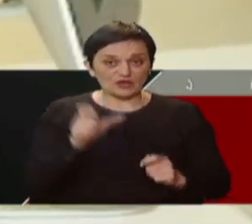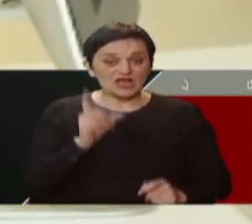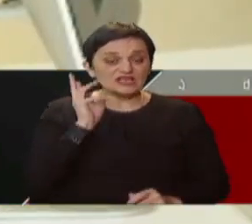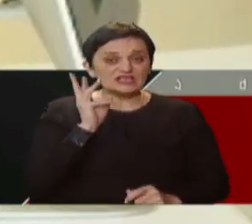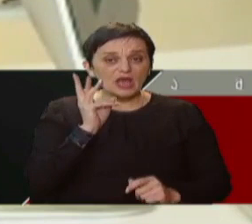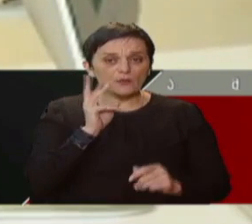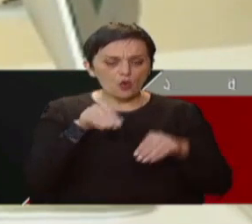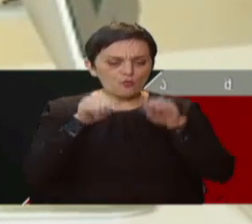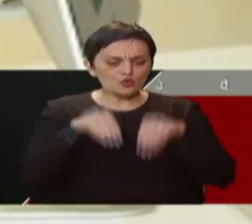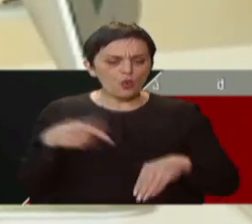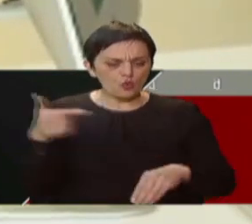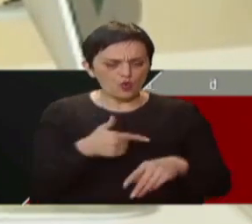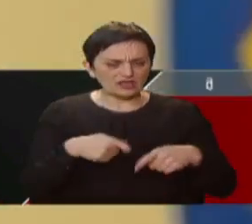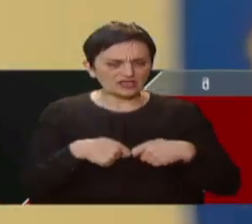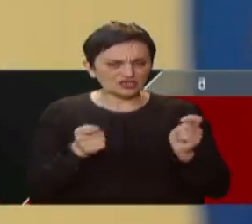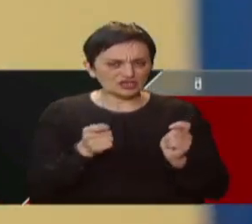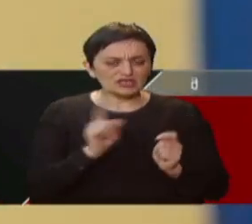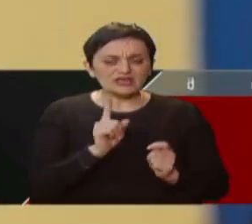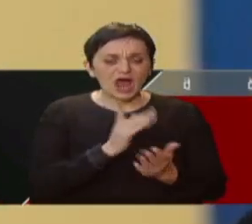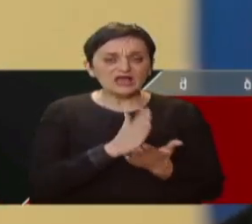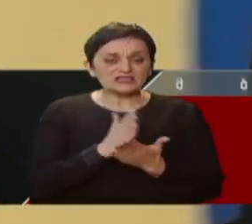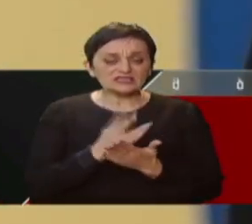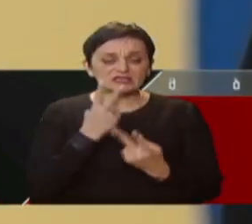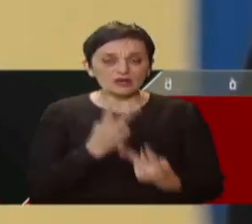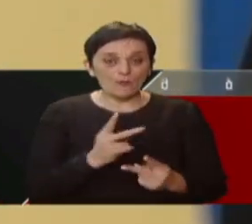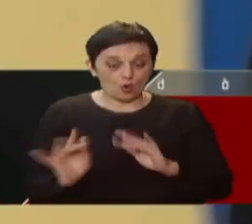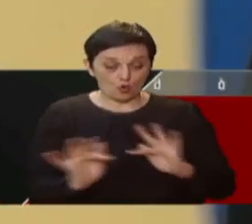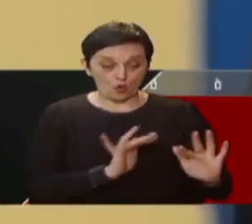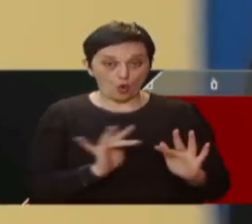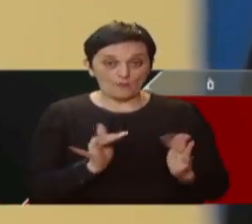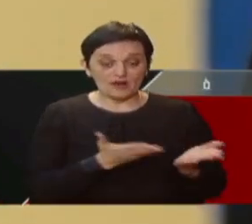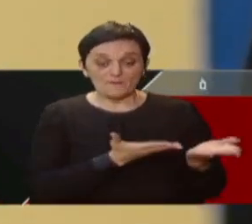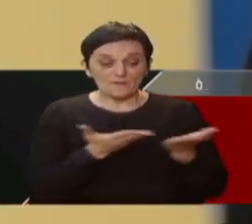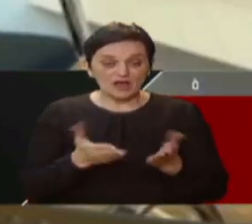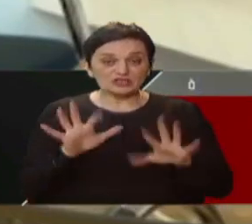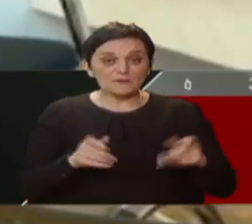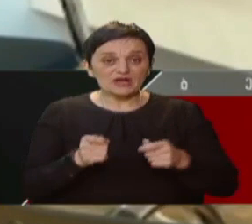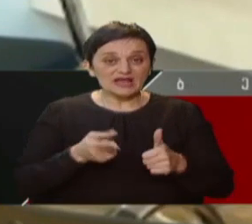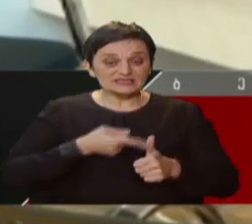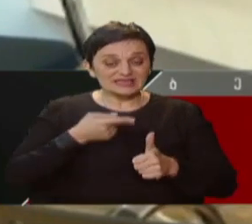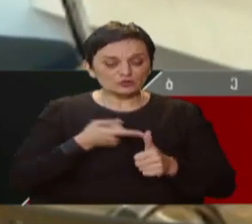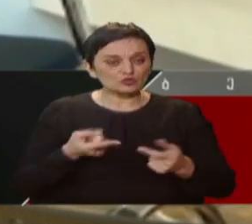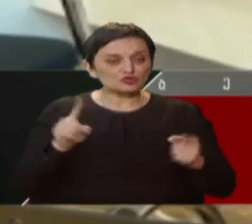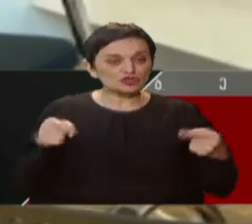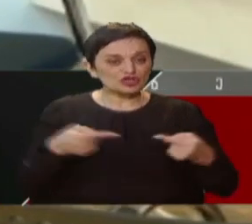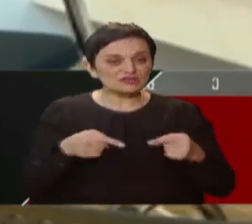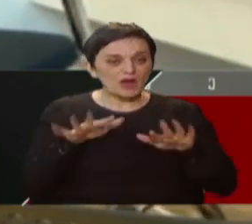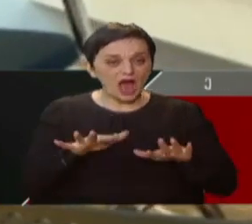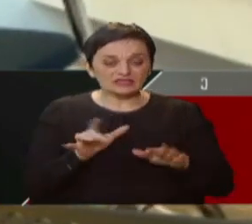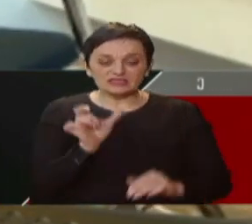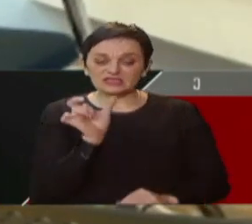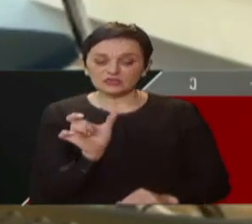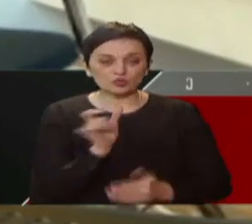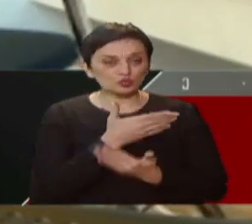დიპლომატიური პროტოკოლი უხეშად დაირღვა, რაც გამოიხატა იმაში, რომ ღონისძიების მასპინძელმა პრეზიდენტის სტატუსის შესაბამისი ადგილი არ